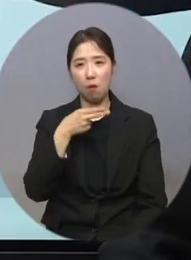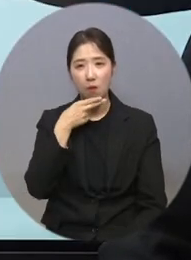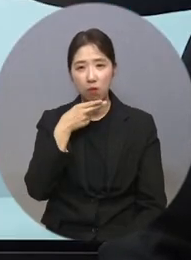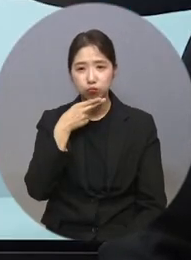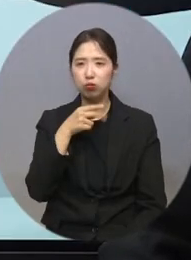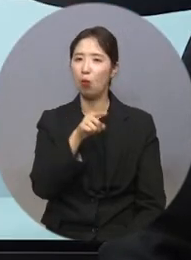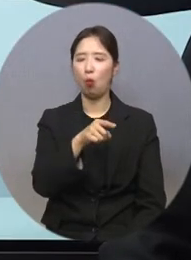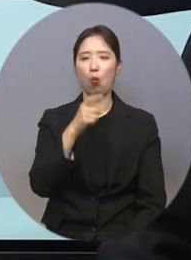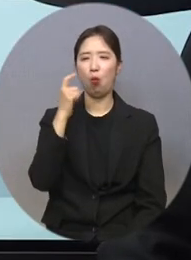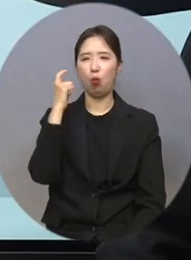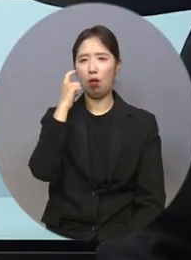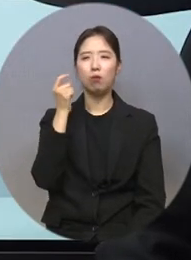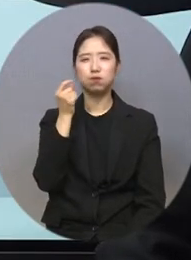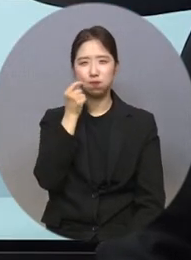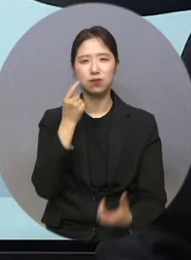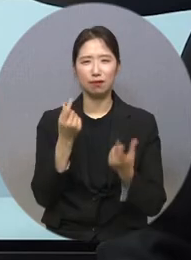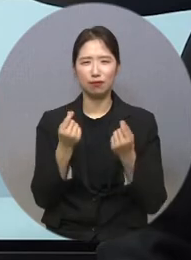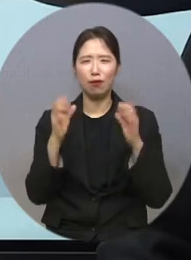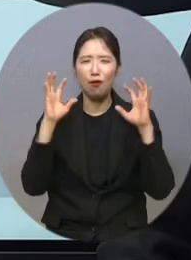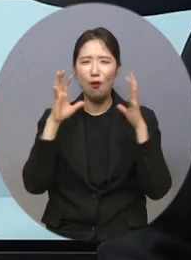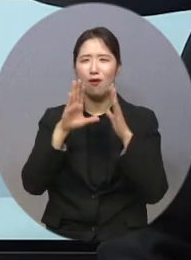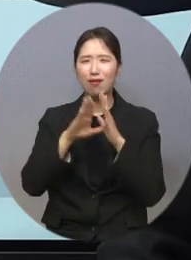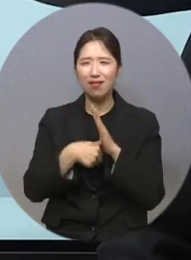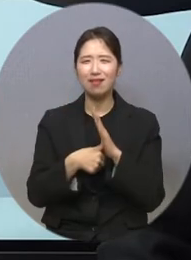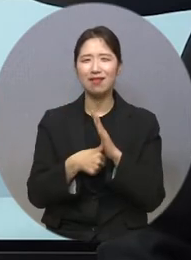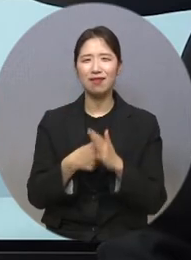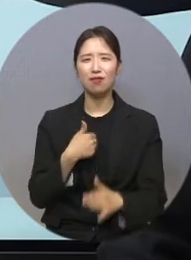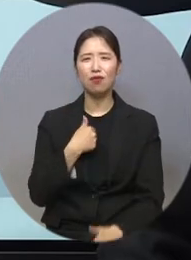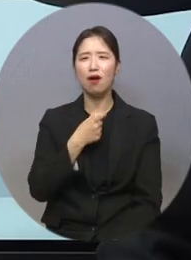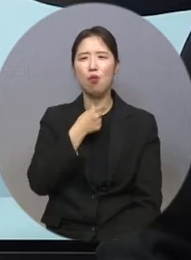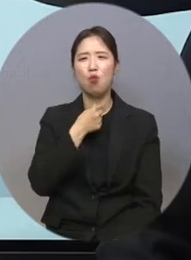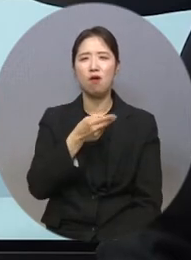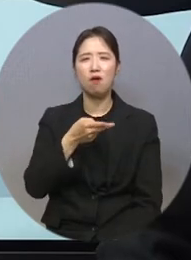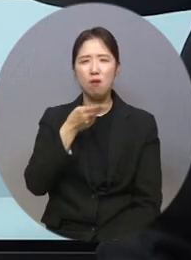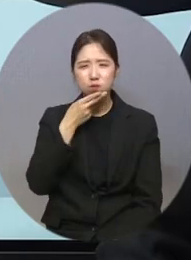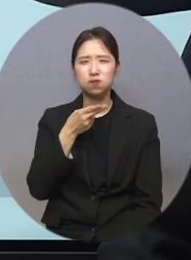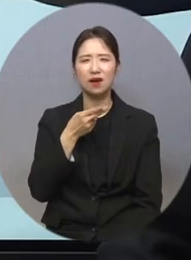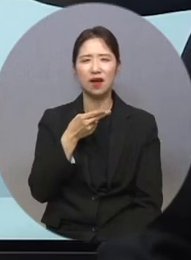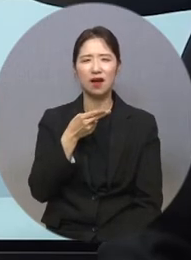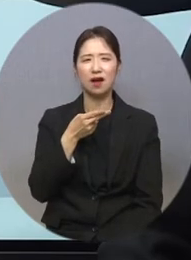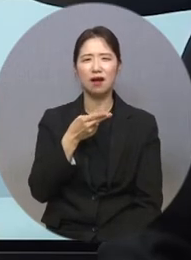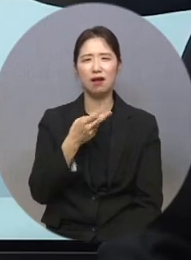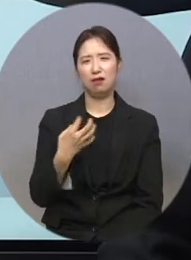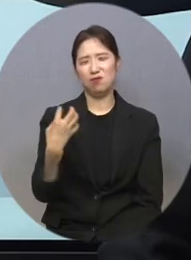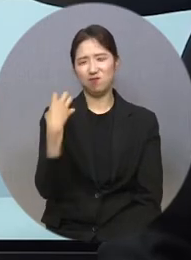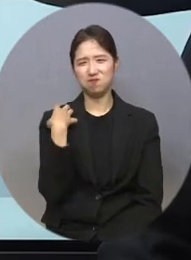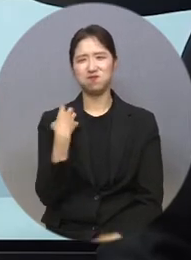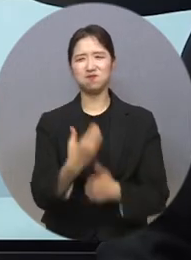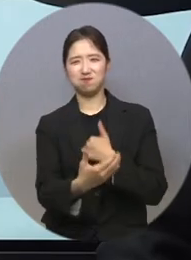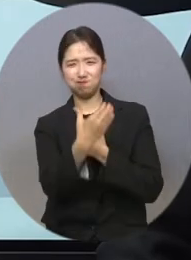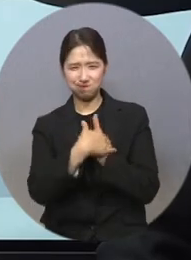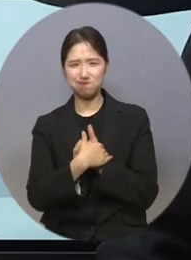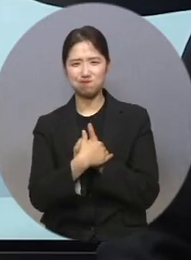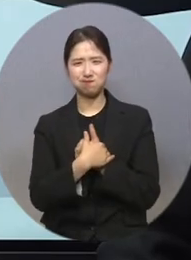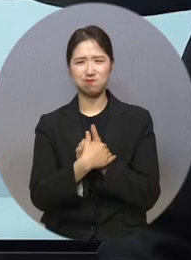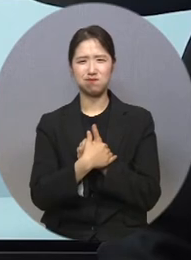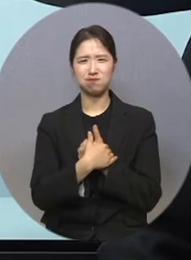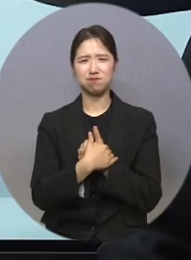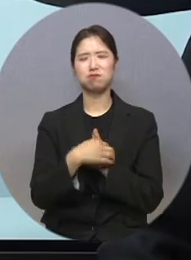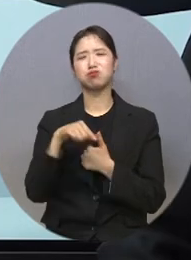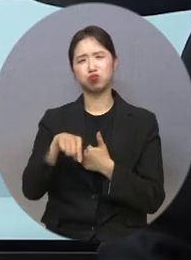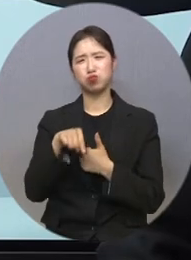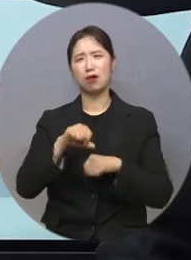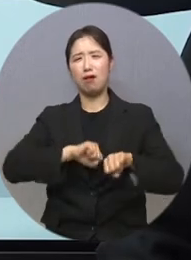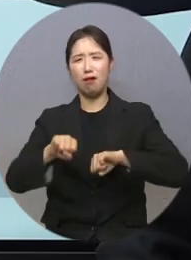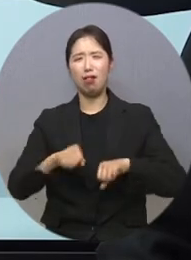굉장히 상상하기 어려운 경험인 것 같아요. 어린 나이에 내가 원하지 않는 그런 역할을 부여받고 수행을 또